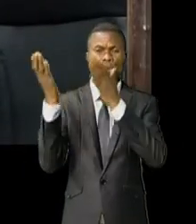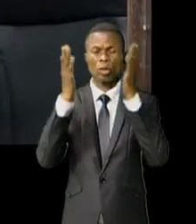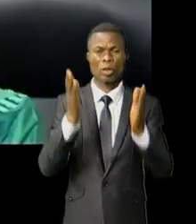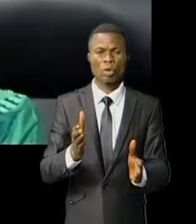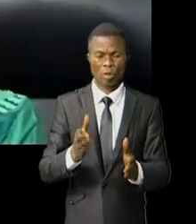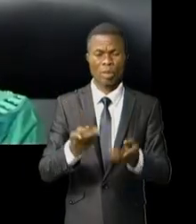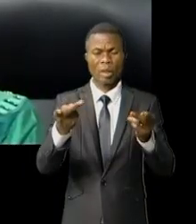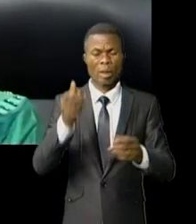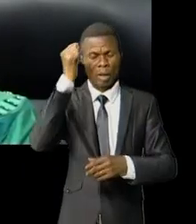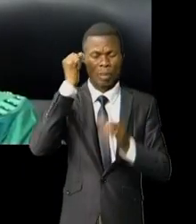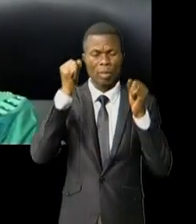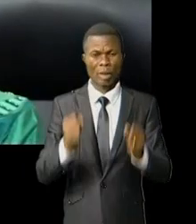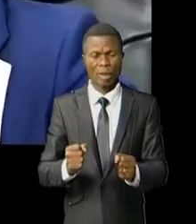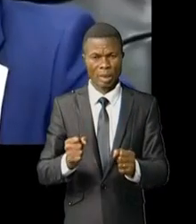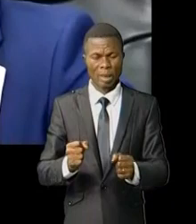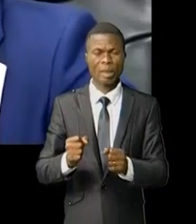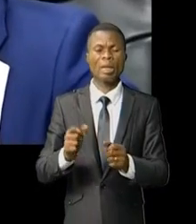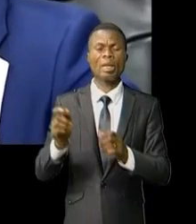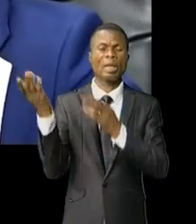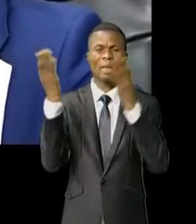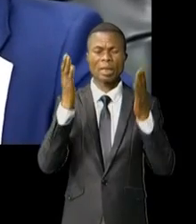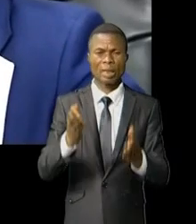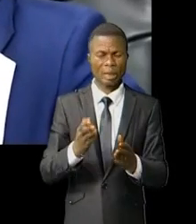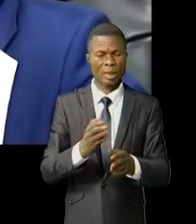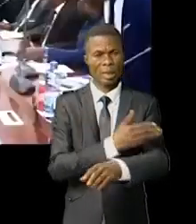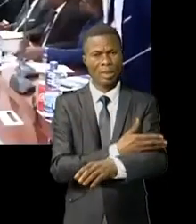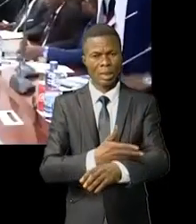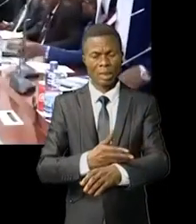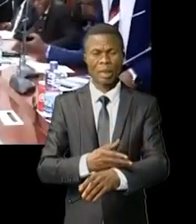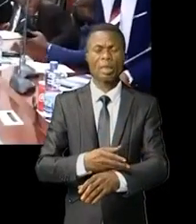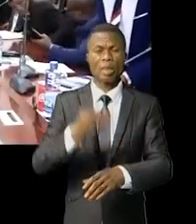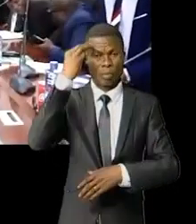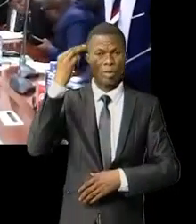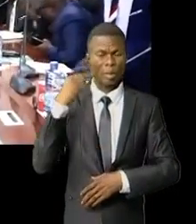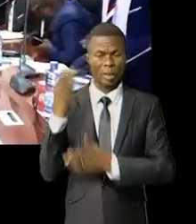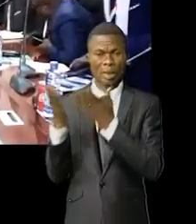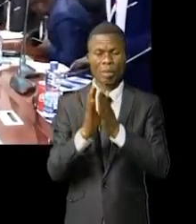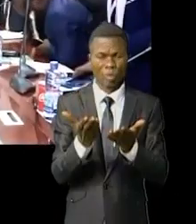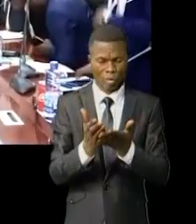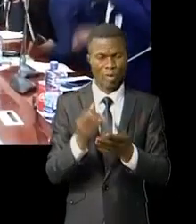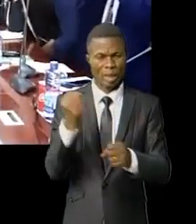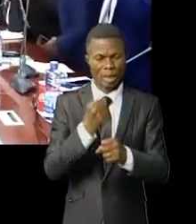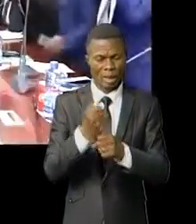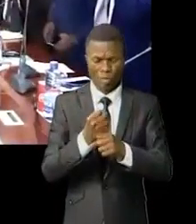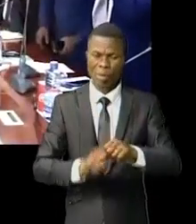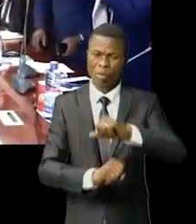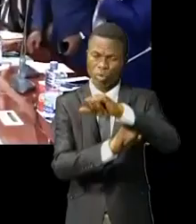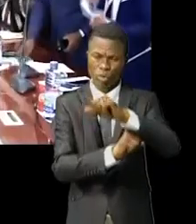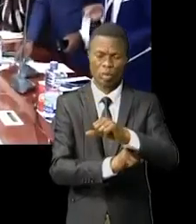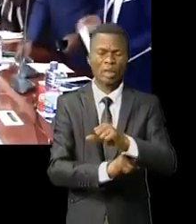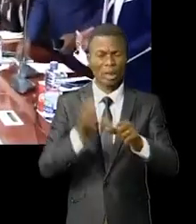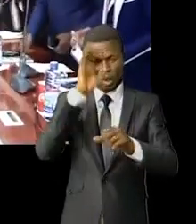des grèves depuis 4 mois remercie le numéro 1 du portefeuille qui ne cesse de jouer aux sapeurs-pompiers.